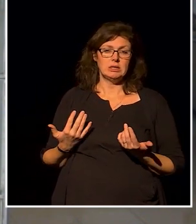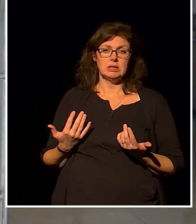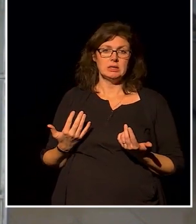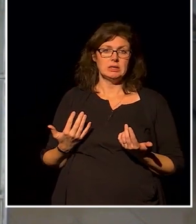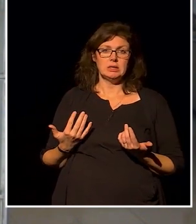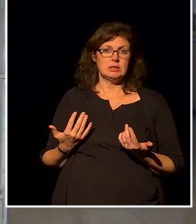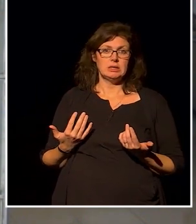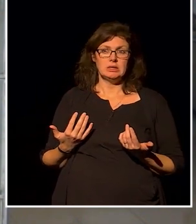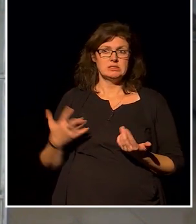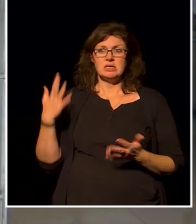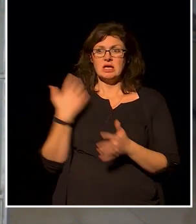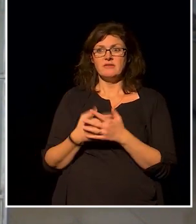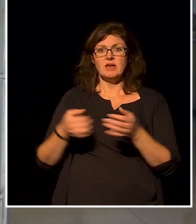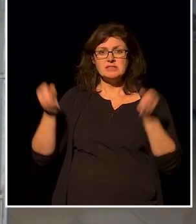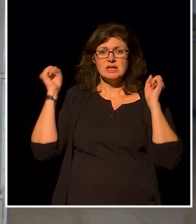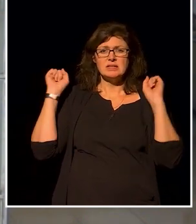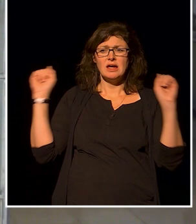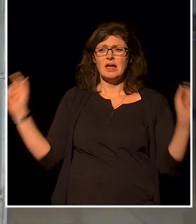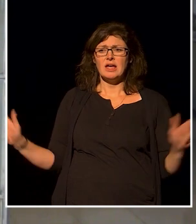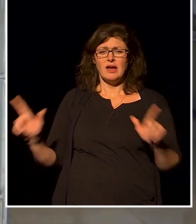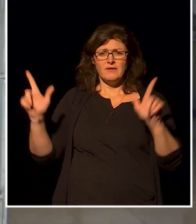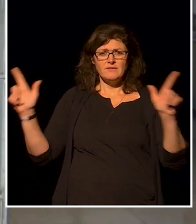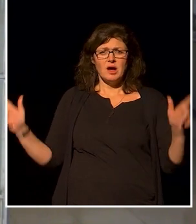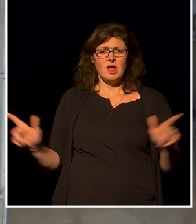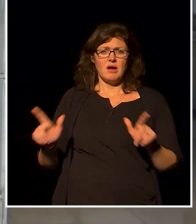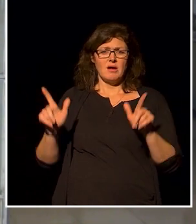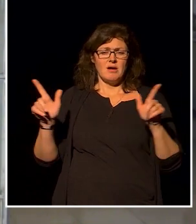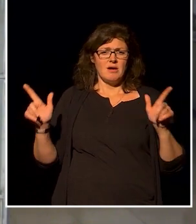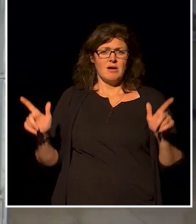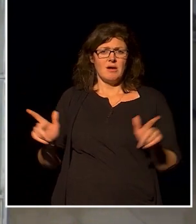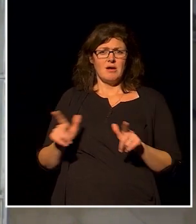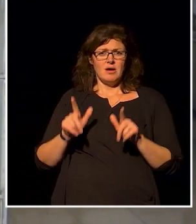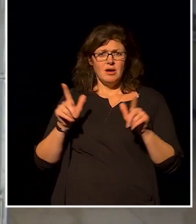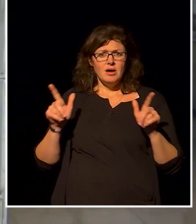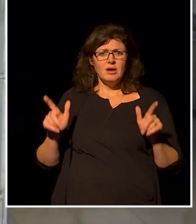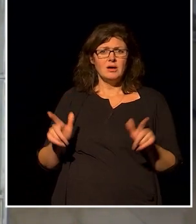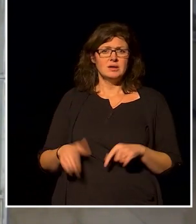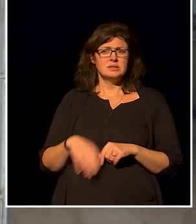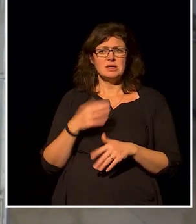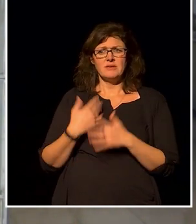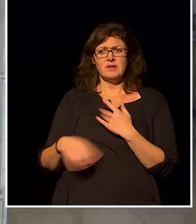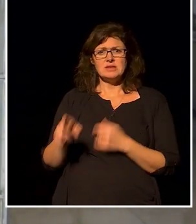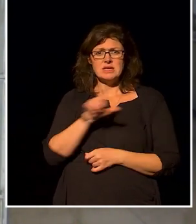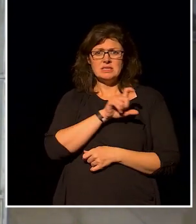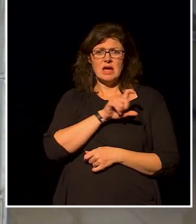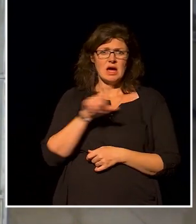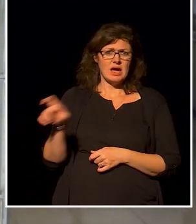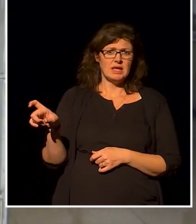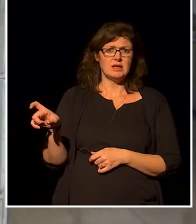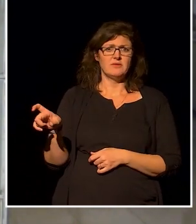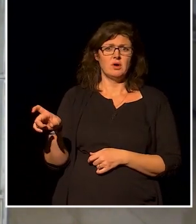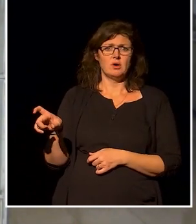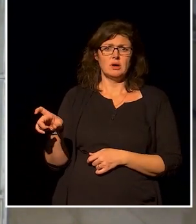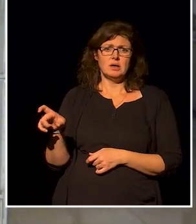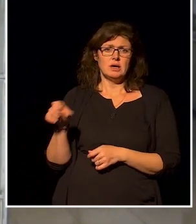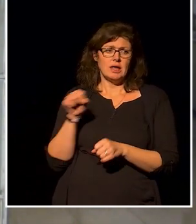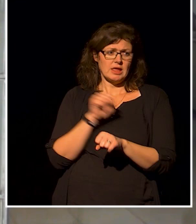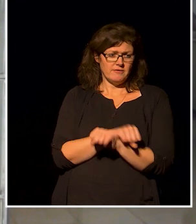das gefeiert haben, dass sie eine Woche in Entebbe in Gefangenschaft waren und dann